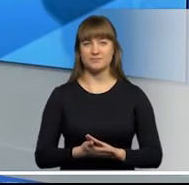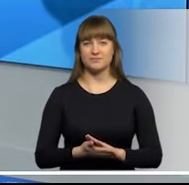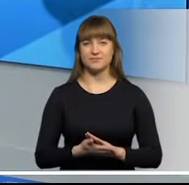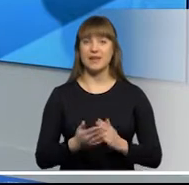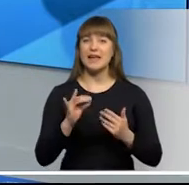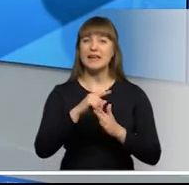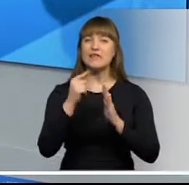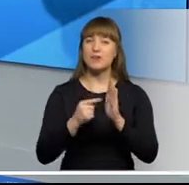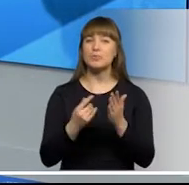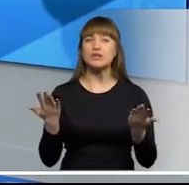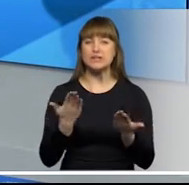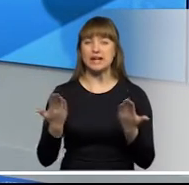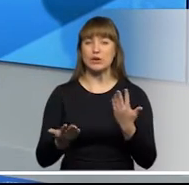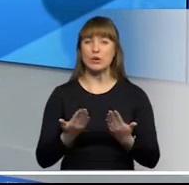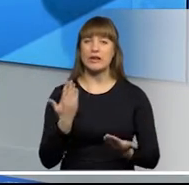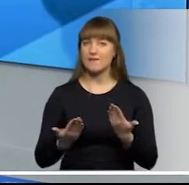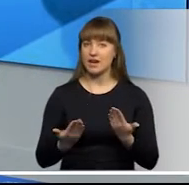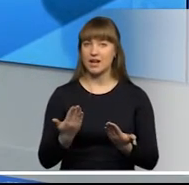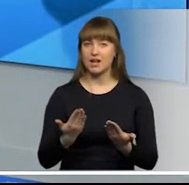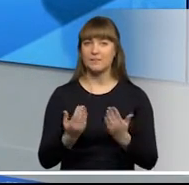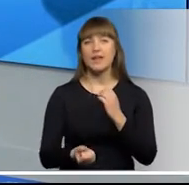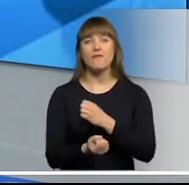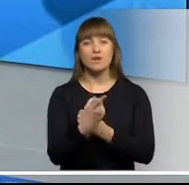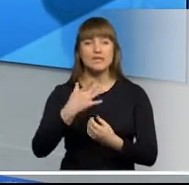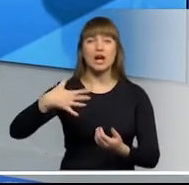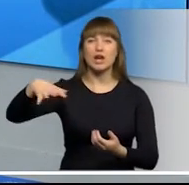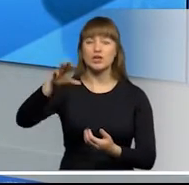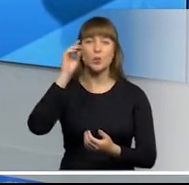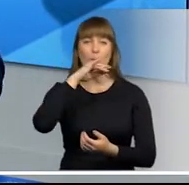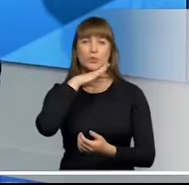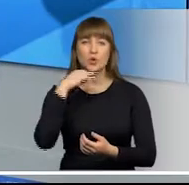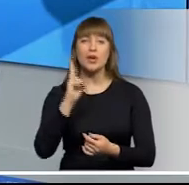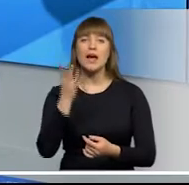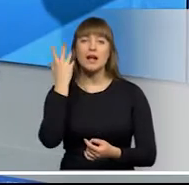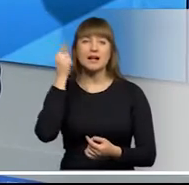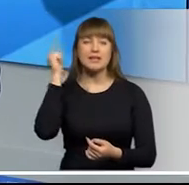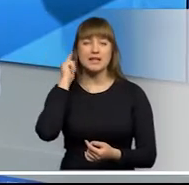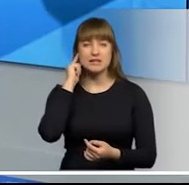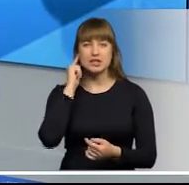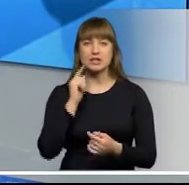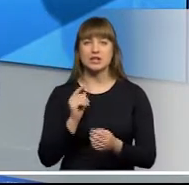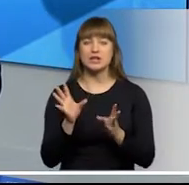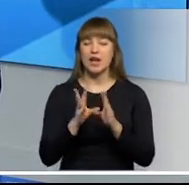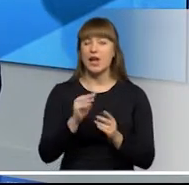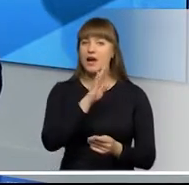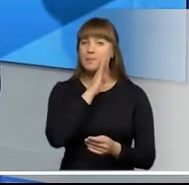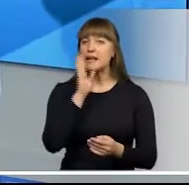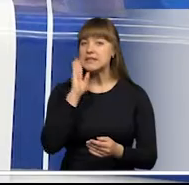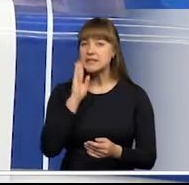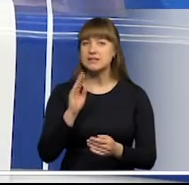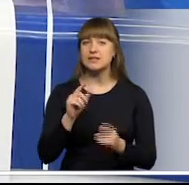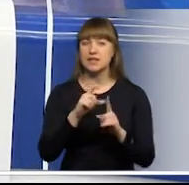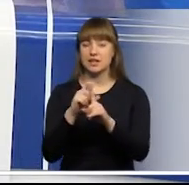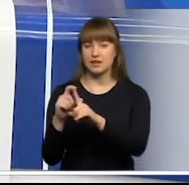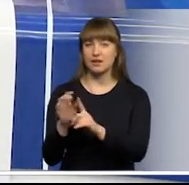который, наверное, возникает у многих, когда они слышат словосочетание «материнский капитал», в каких